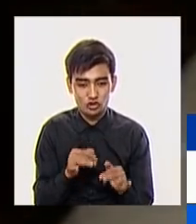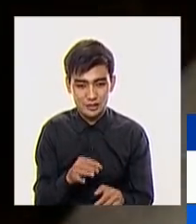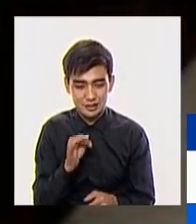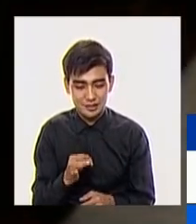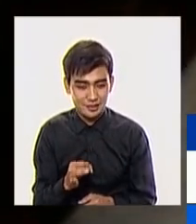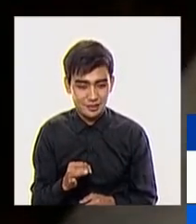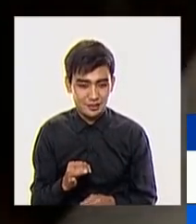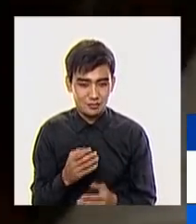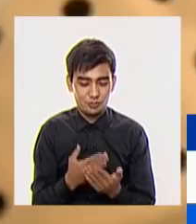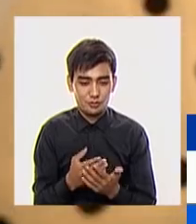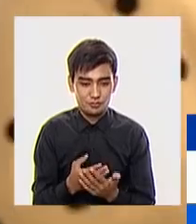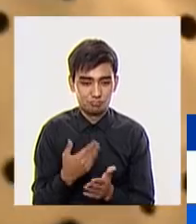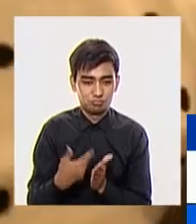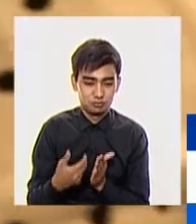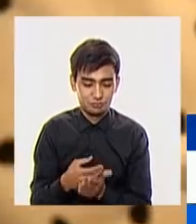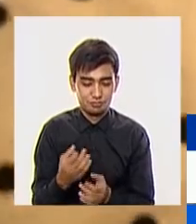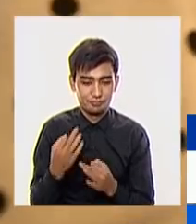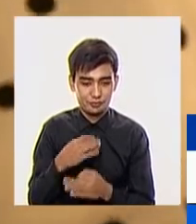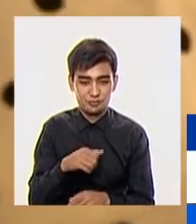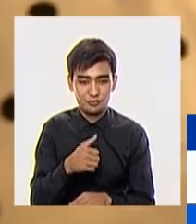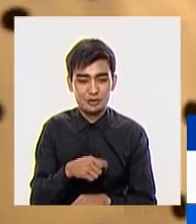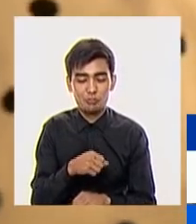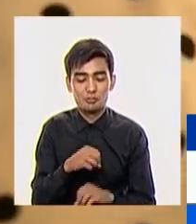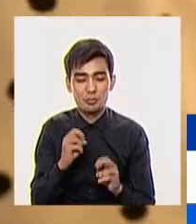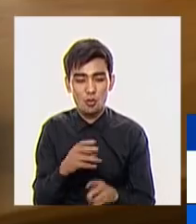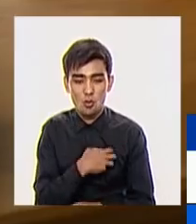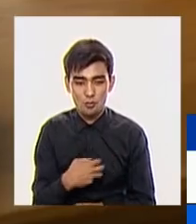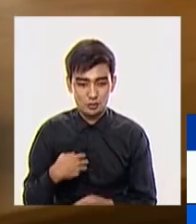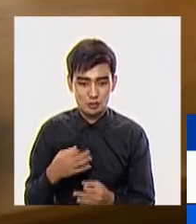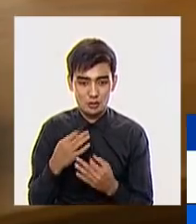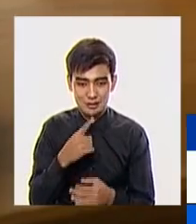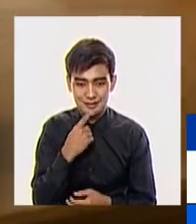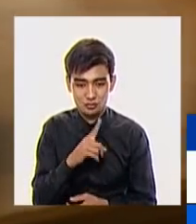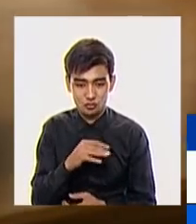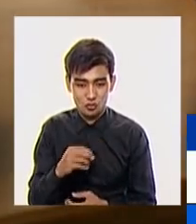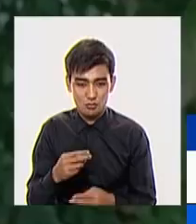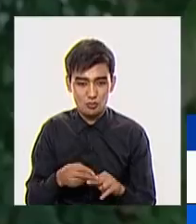Ограничения приняли, исходя из рекомендаций межведомственной комиссии, ведь регион в красной зоне.